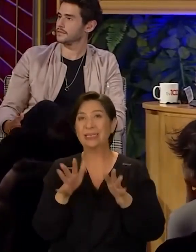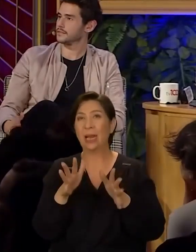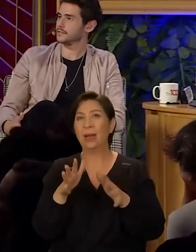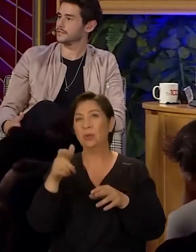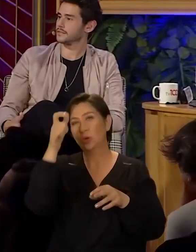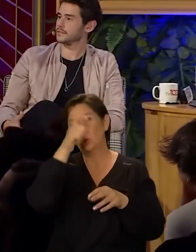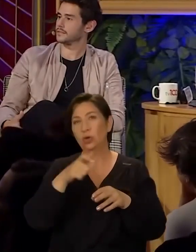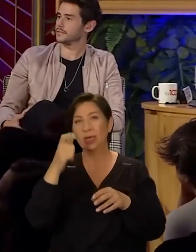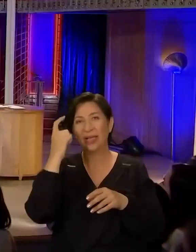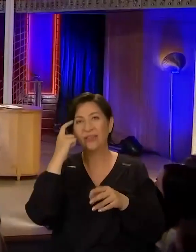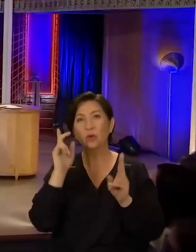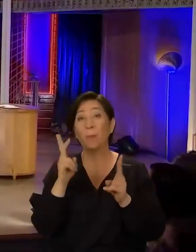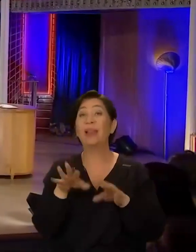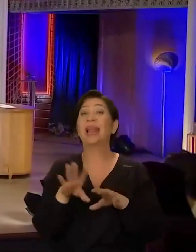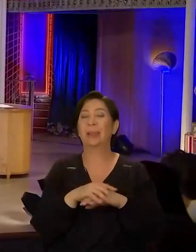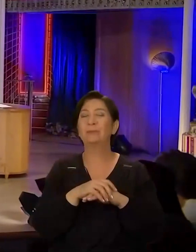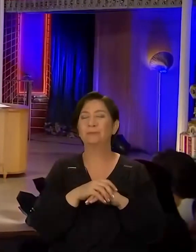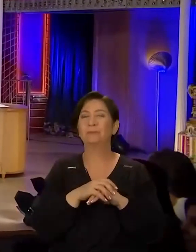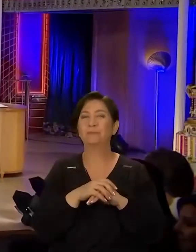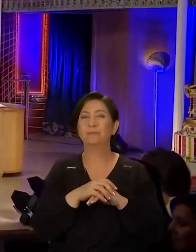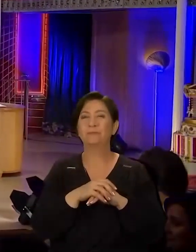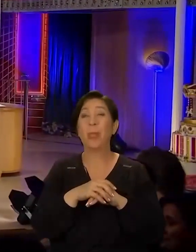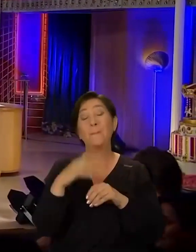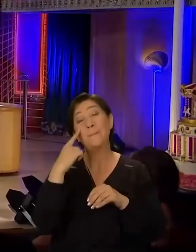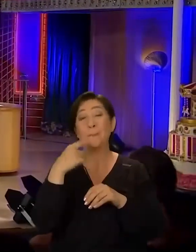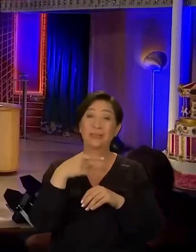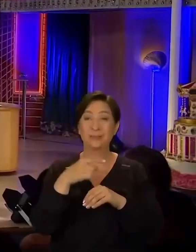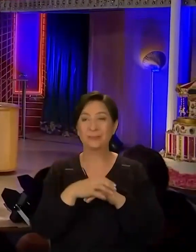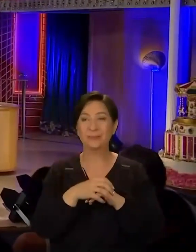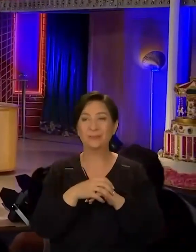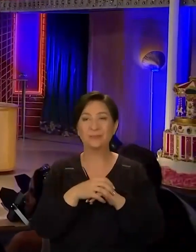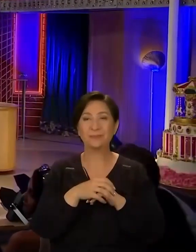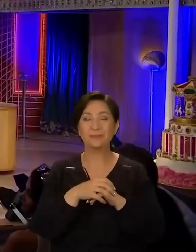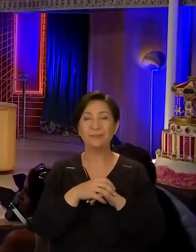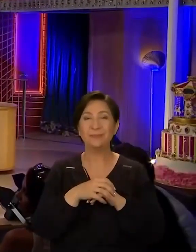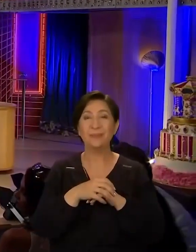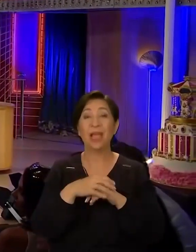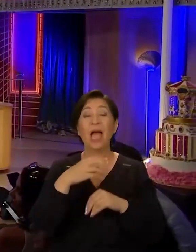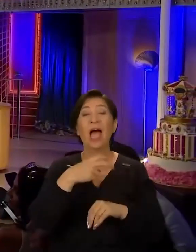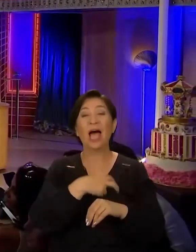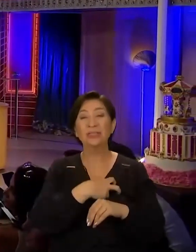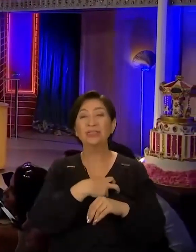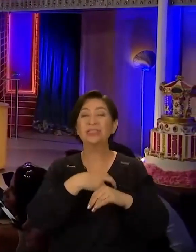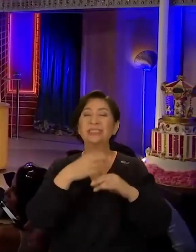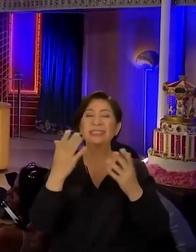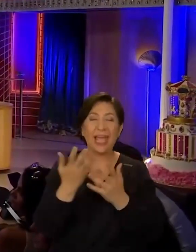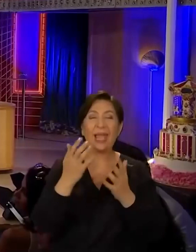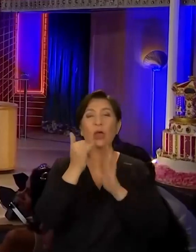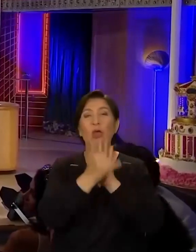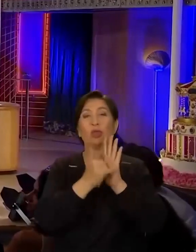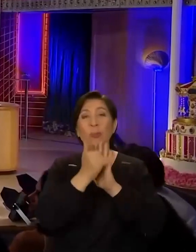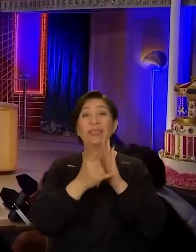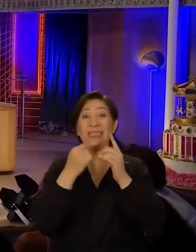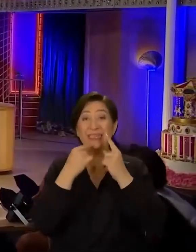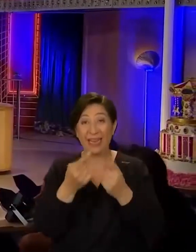galiba ülkemizde kimsenin kafası normal değil. Bakınız, işte aşk, meşk filan